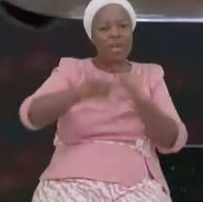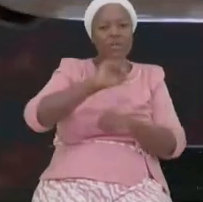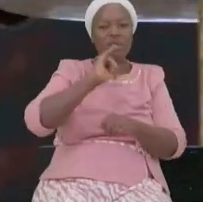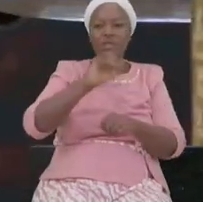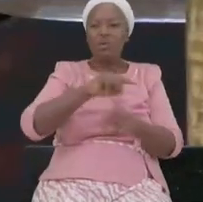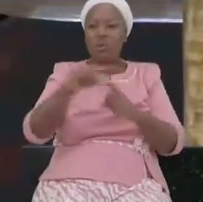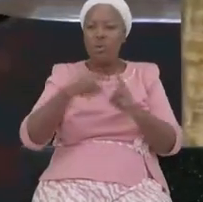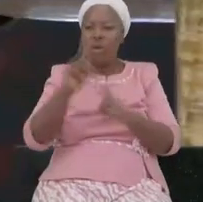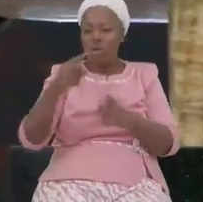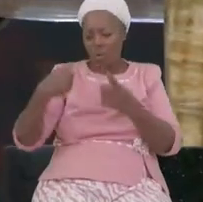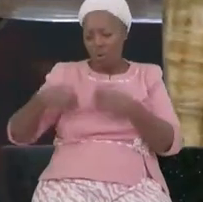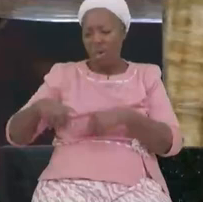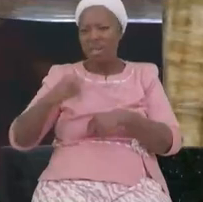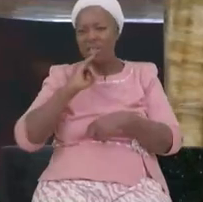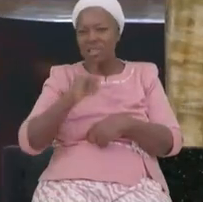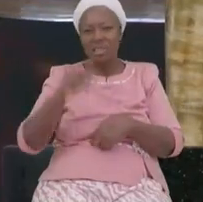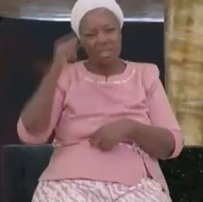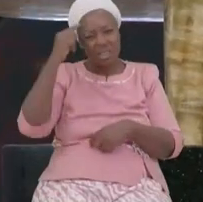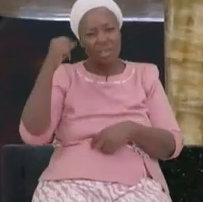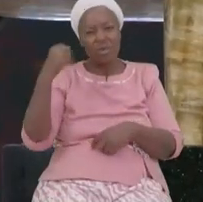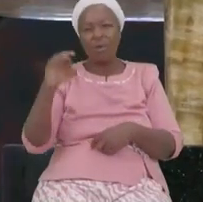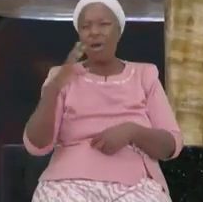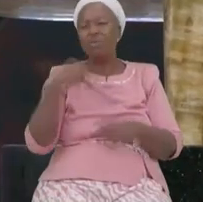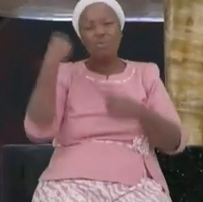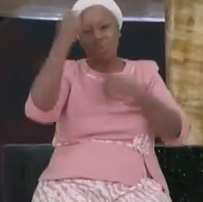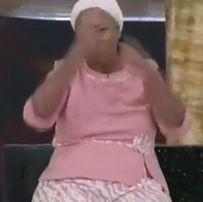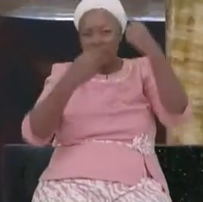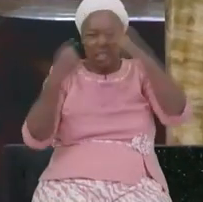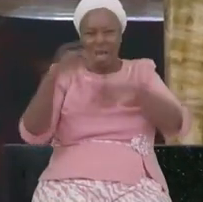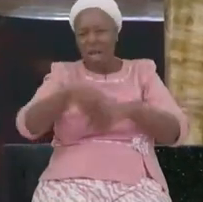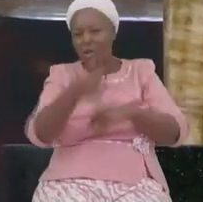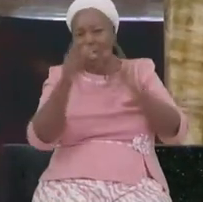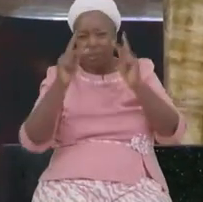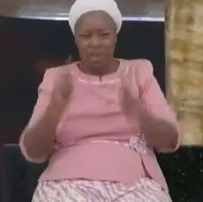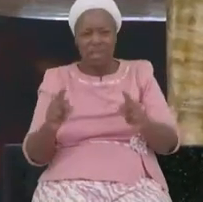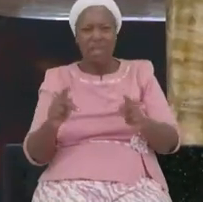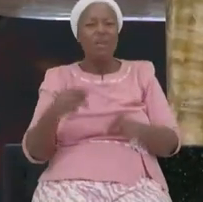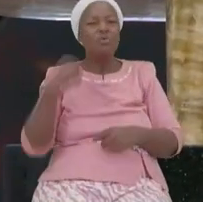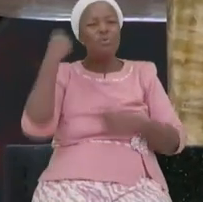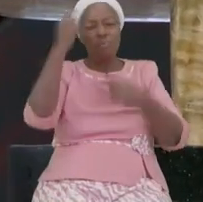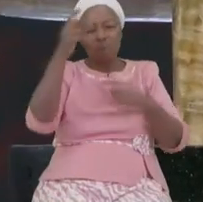ton cœur pense à lui. Ton esprit pense à lui.